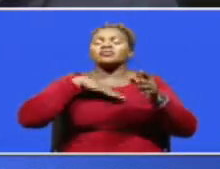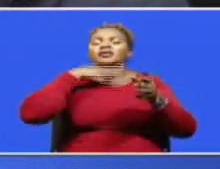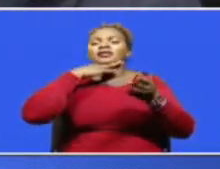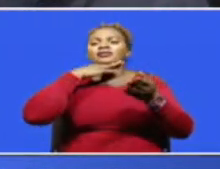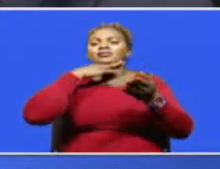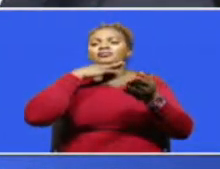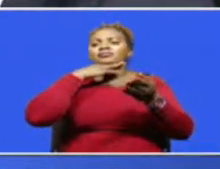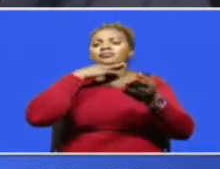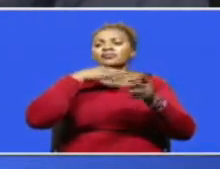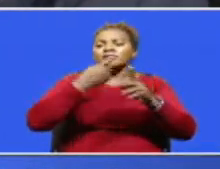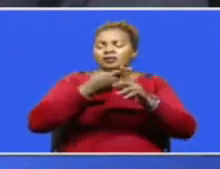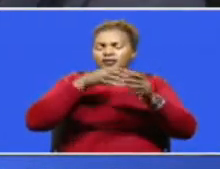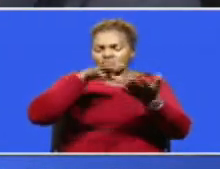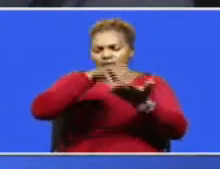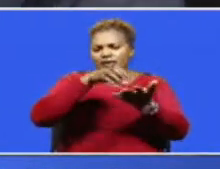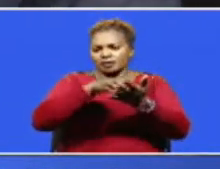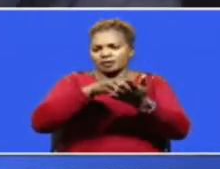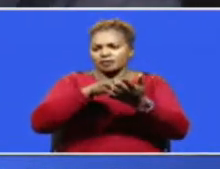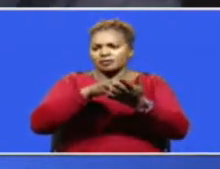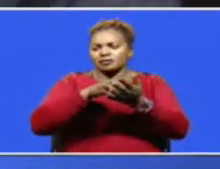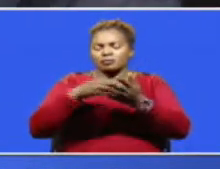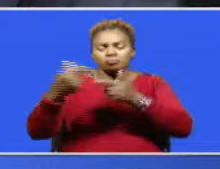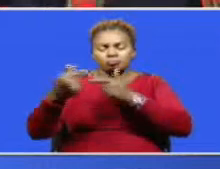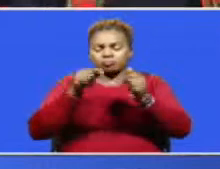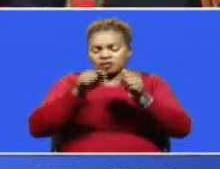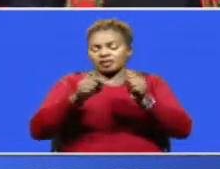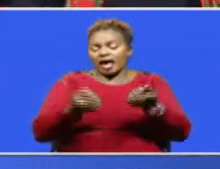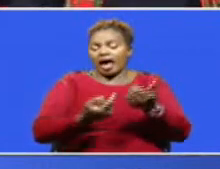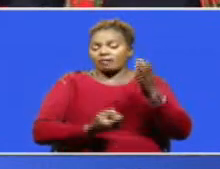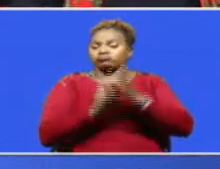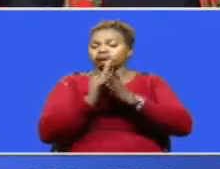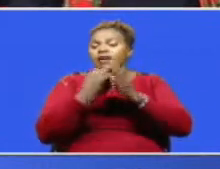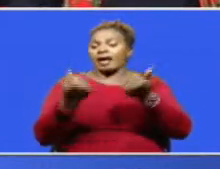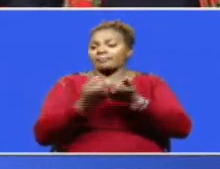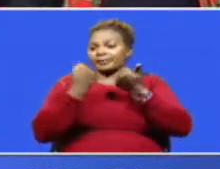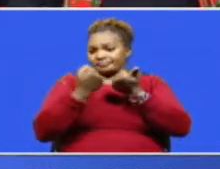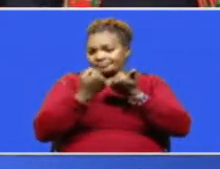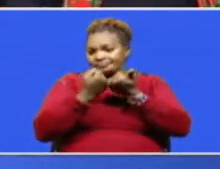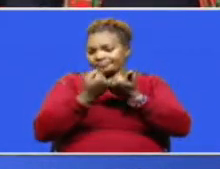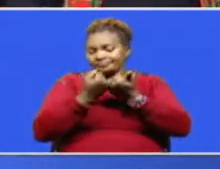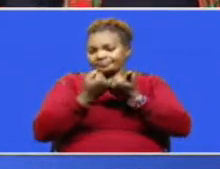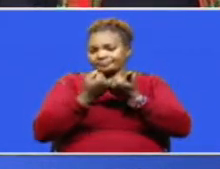mauaji. Jaji Ogembo akatibua jaribio hilo.